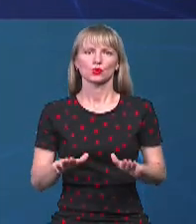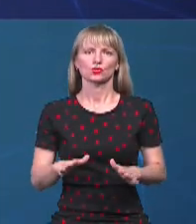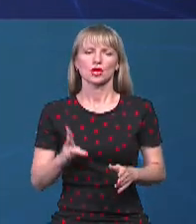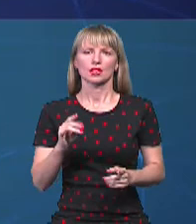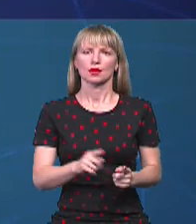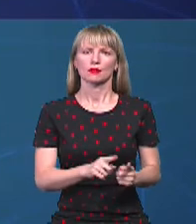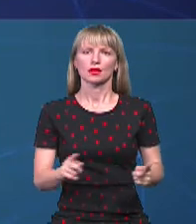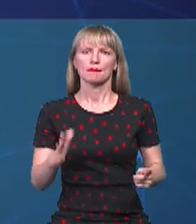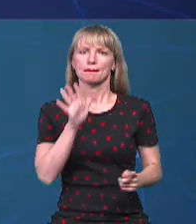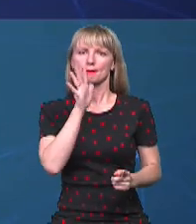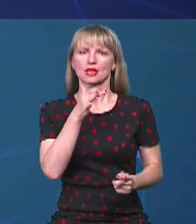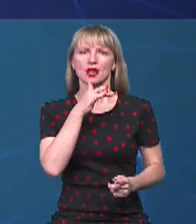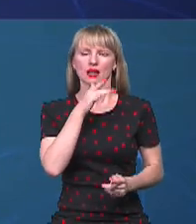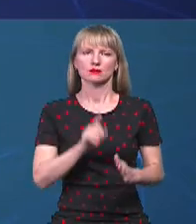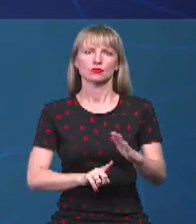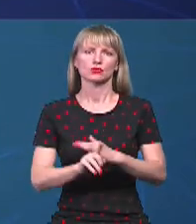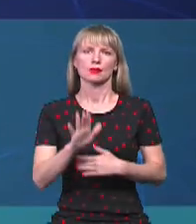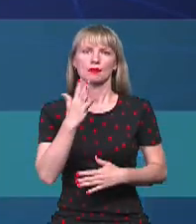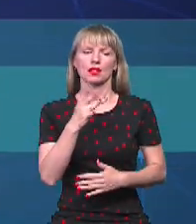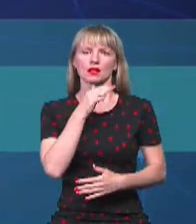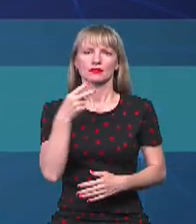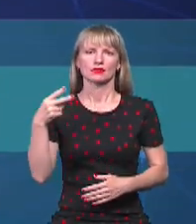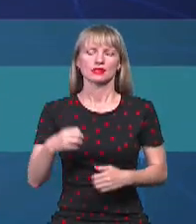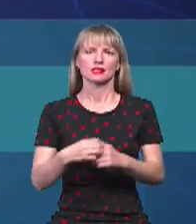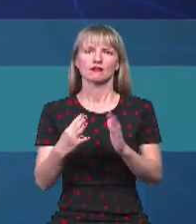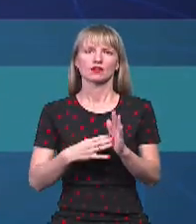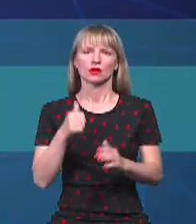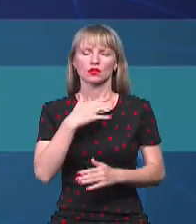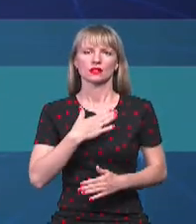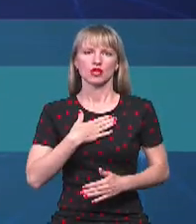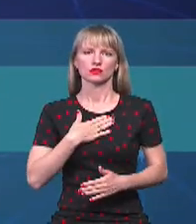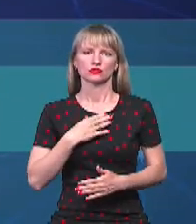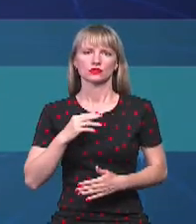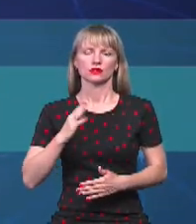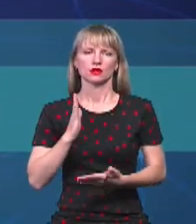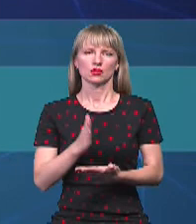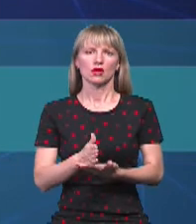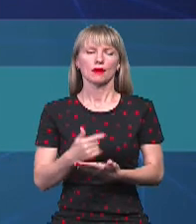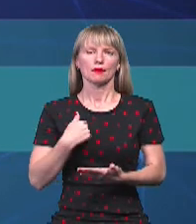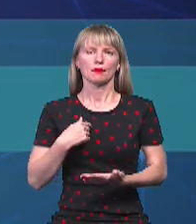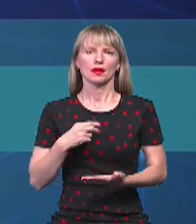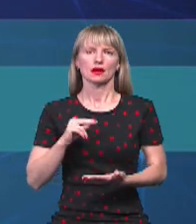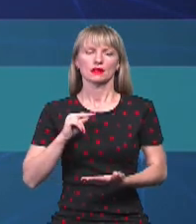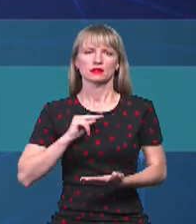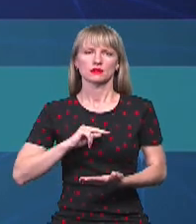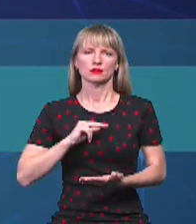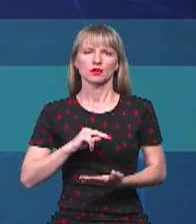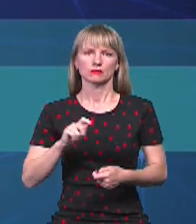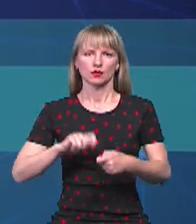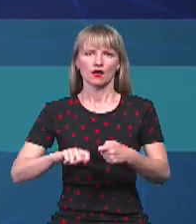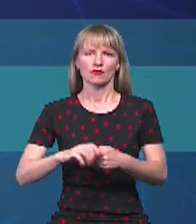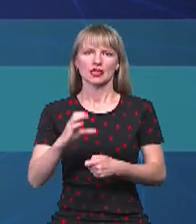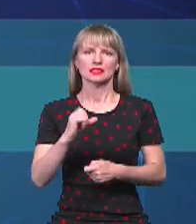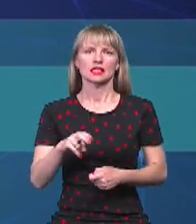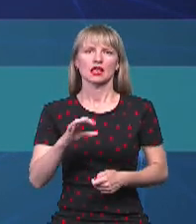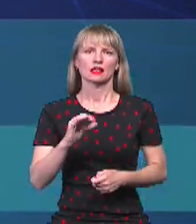на протяжении 5 лет, начиная с 2005 года, с 2015 года нашей каденции, мы занимались плотно инспектированием садиков,